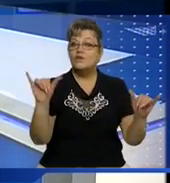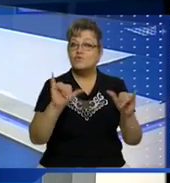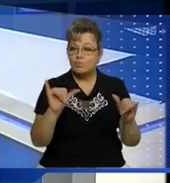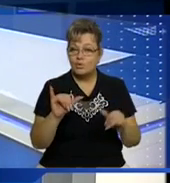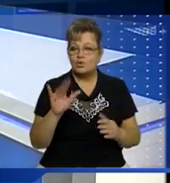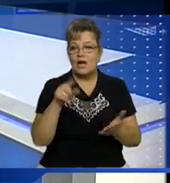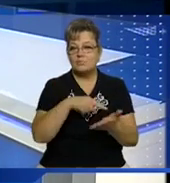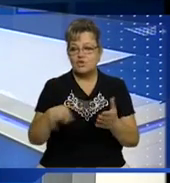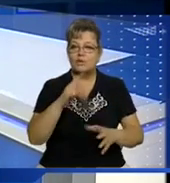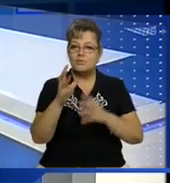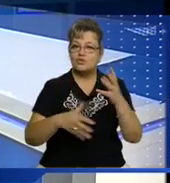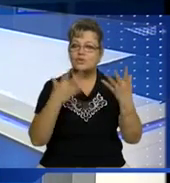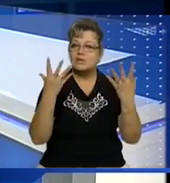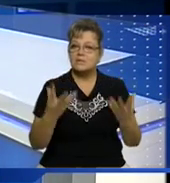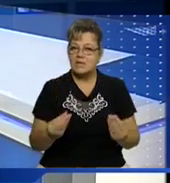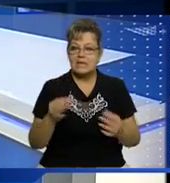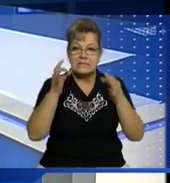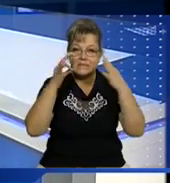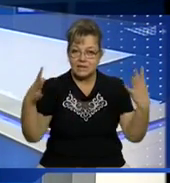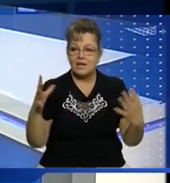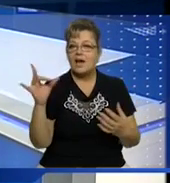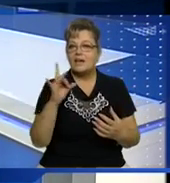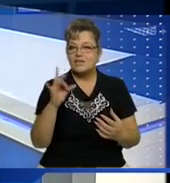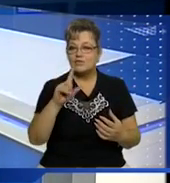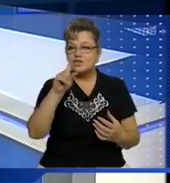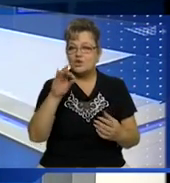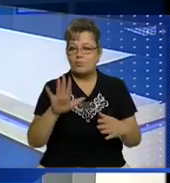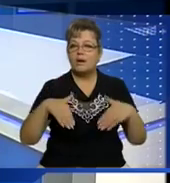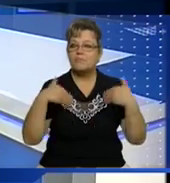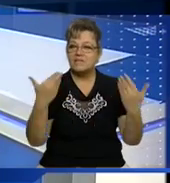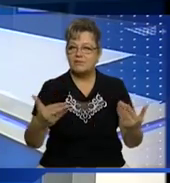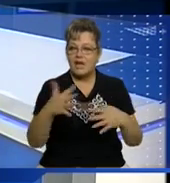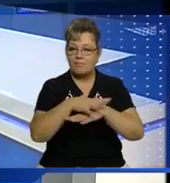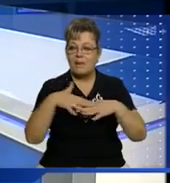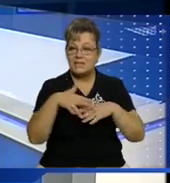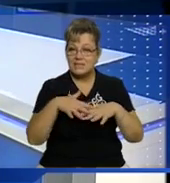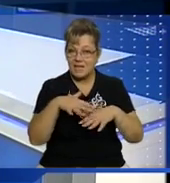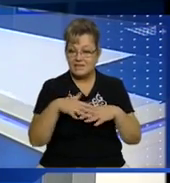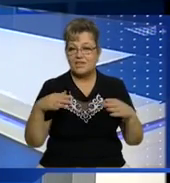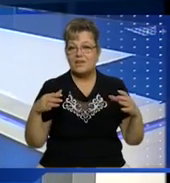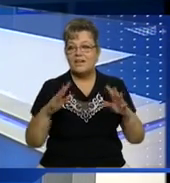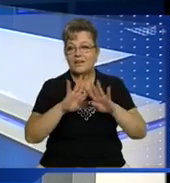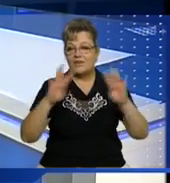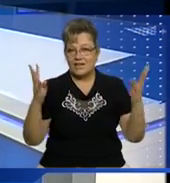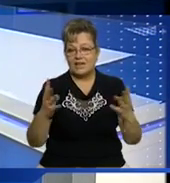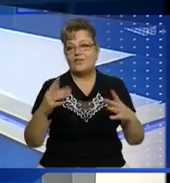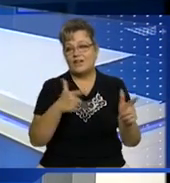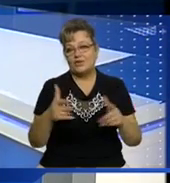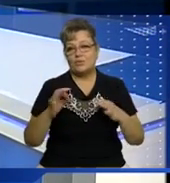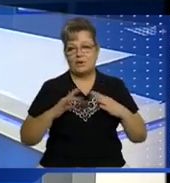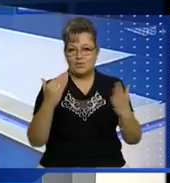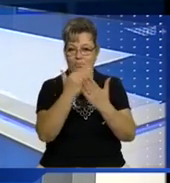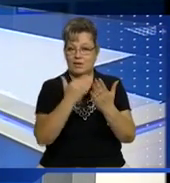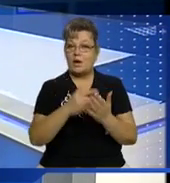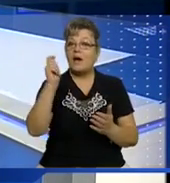субботу на Дону отмечают Международный день тигра. Ростовский зоопарк поздравляет усатых полосатых обитателей вольеров и готовит праздничную программу.